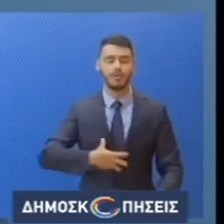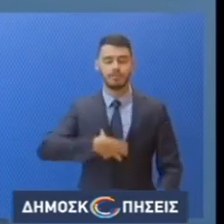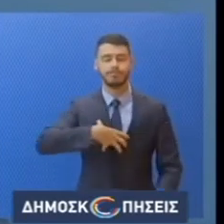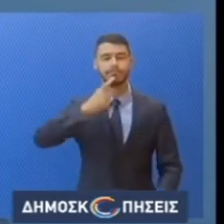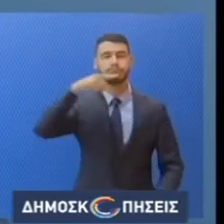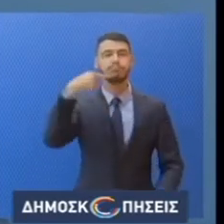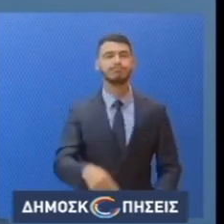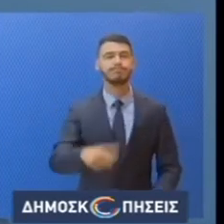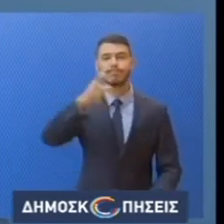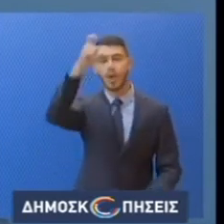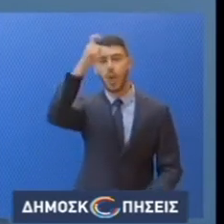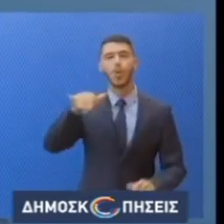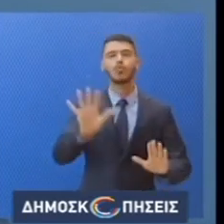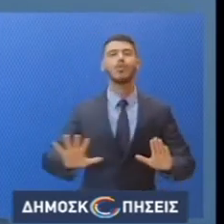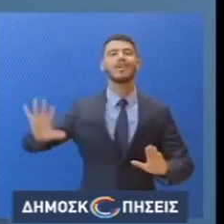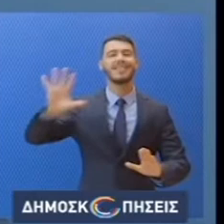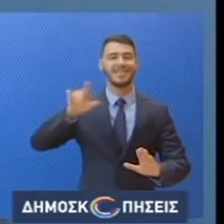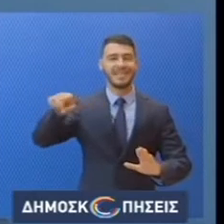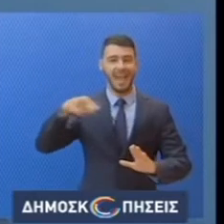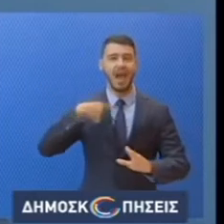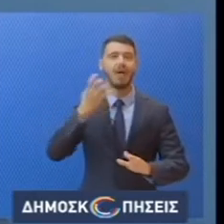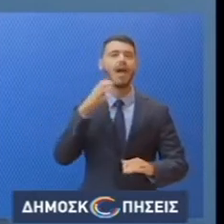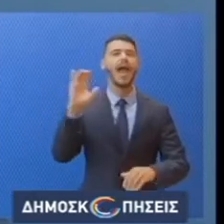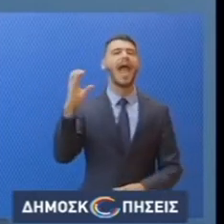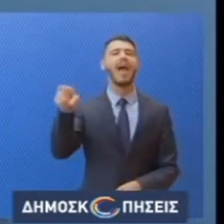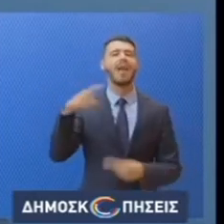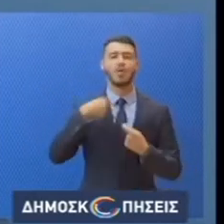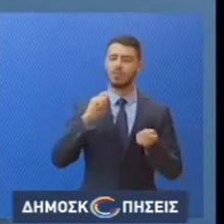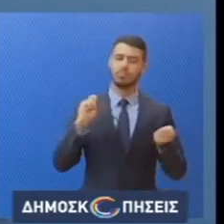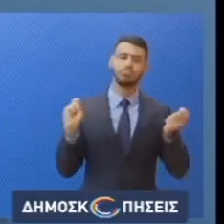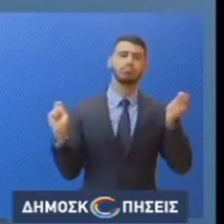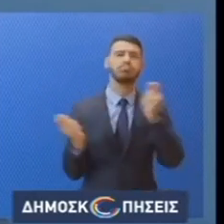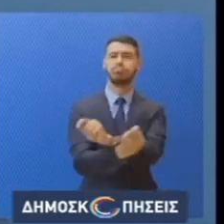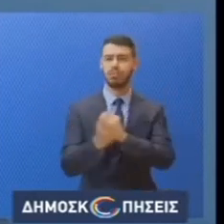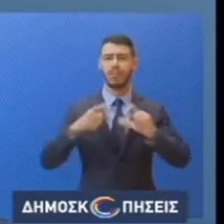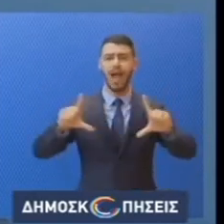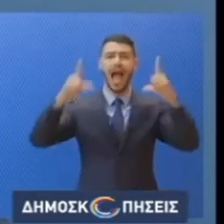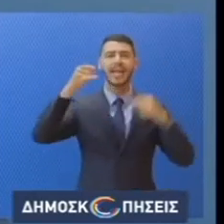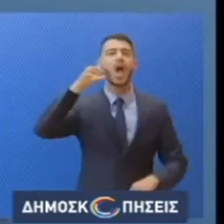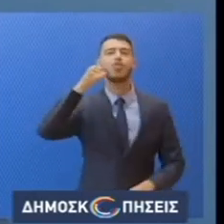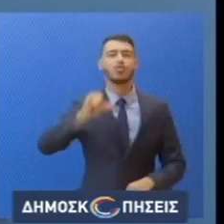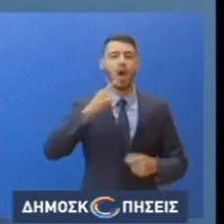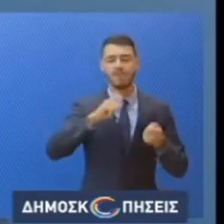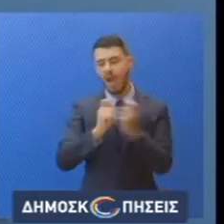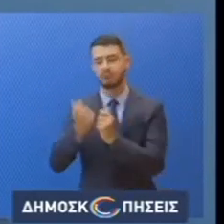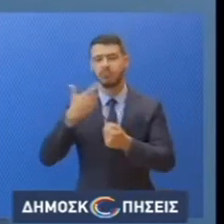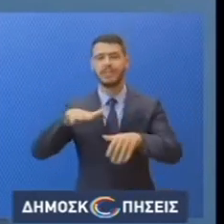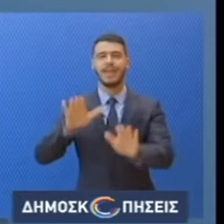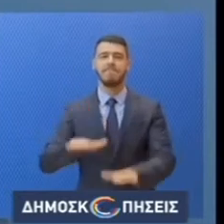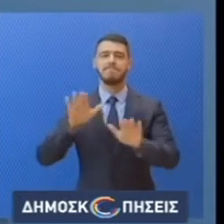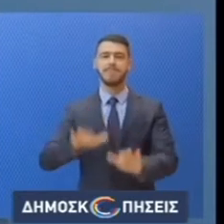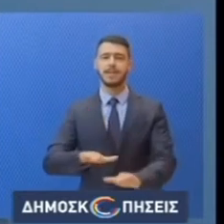Προέδρου Ταγί Περντογάν να μετατρέψει την Αγία Σοφιά σε τζαμί. Πρόκειται για ιστορικό λάθος. Και απέναντι σε